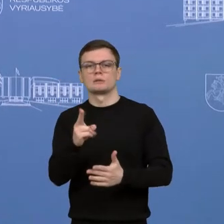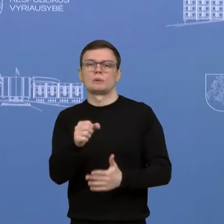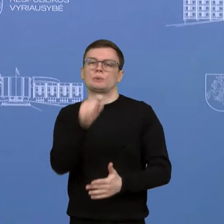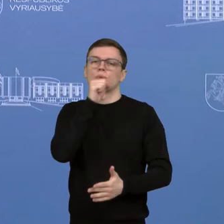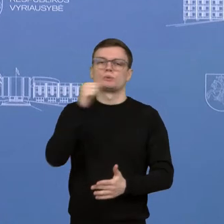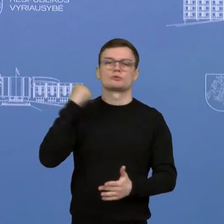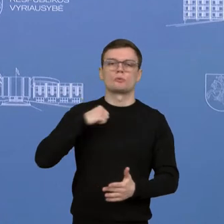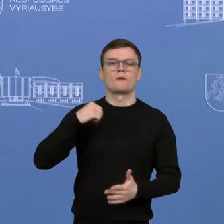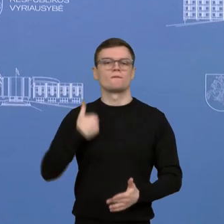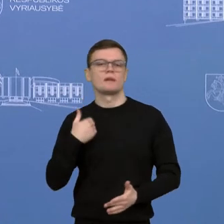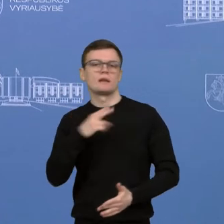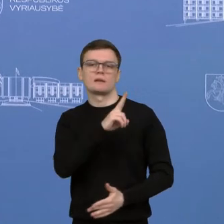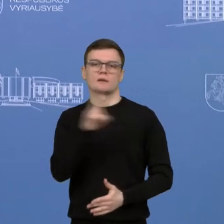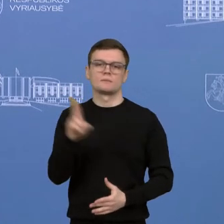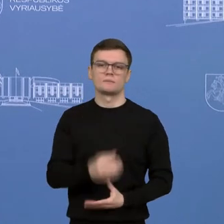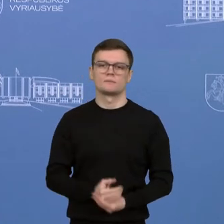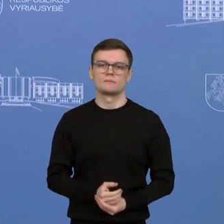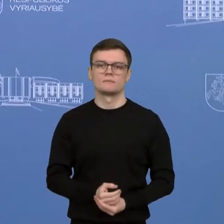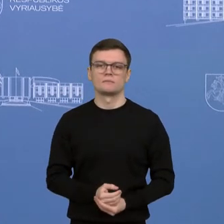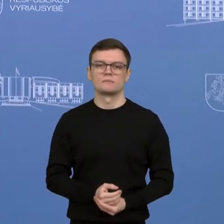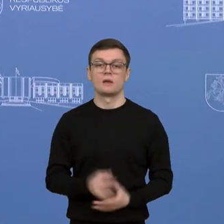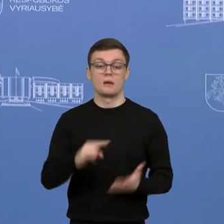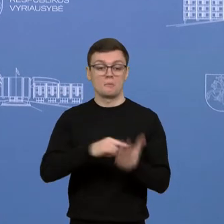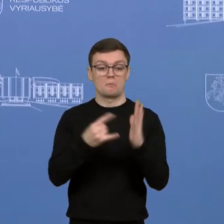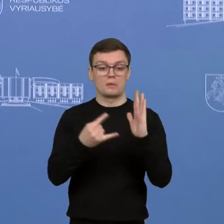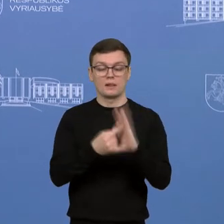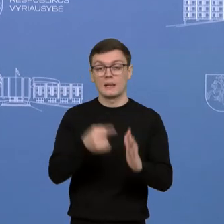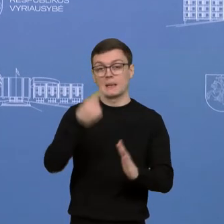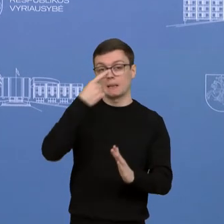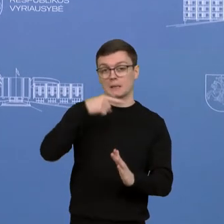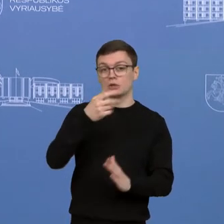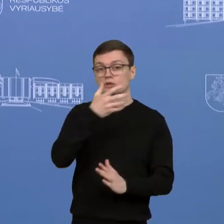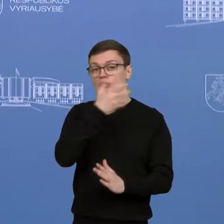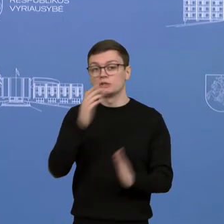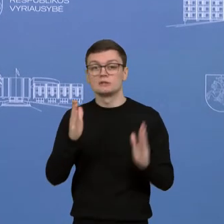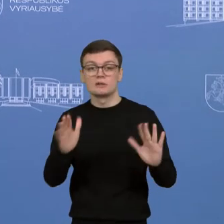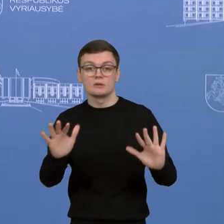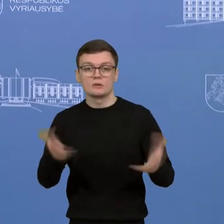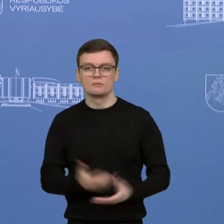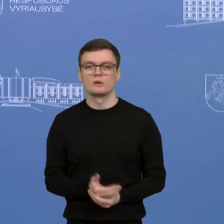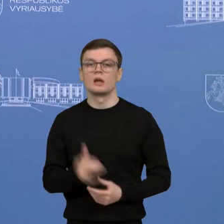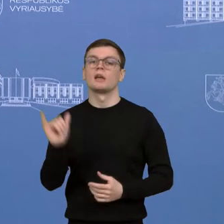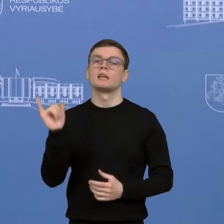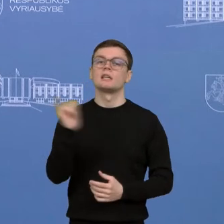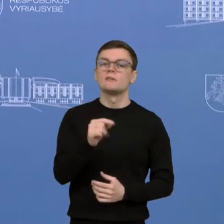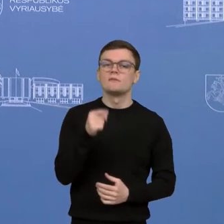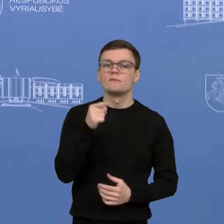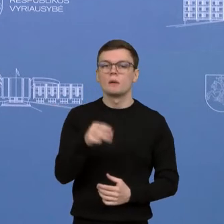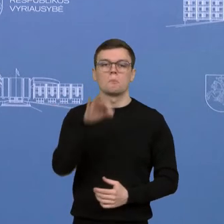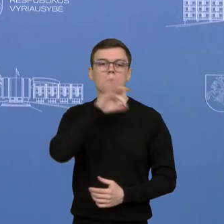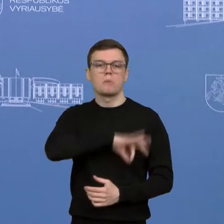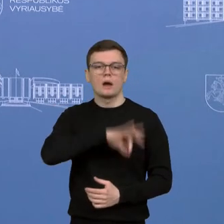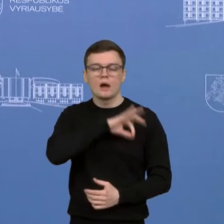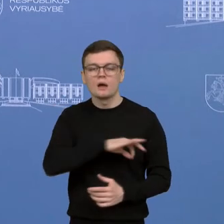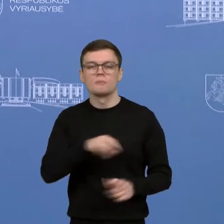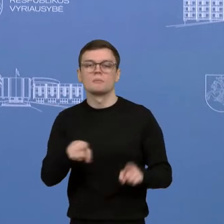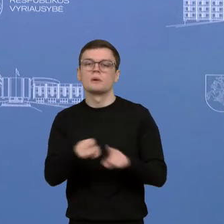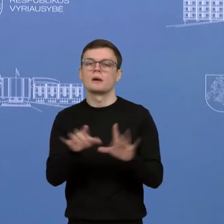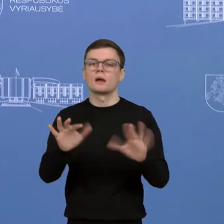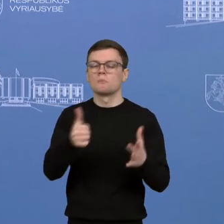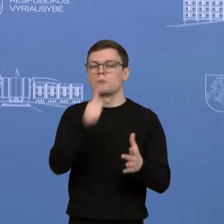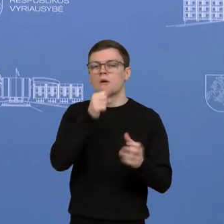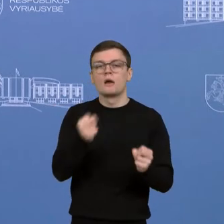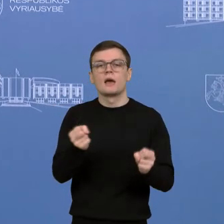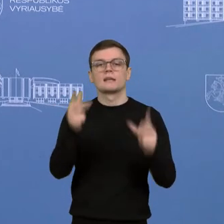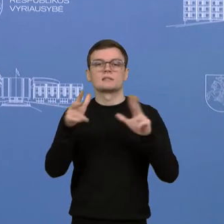kurie yra vieniši. Ir kokie planai ateinančiam šildymo sezonui, dabar nevertinamos pajamos skiriant paramą, ar jeigu ekstremali